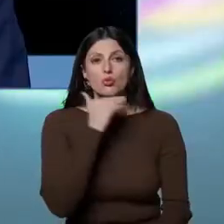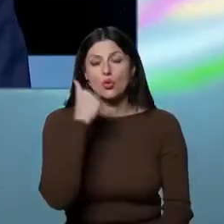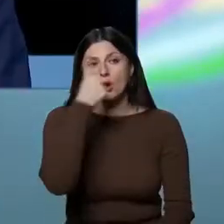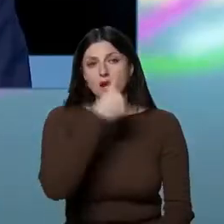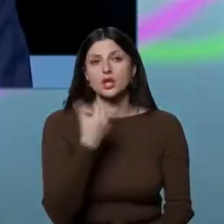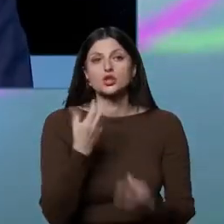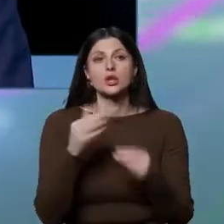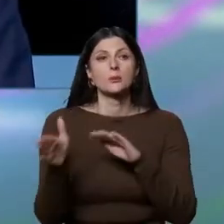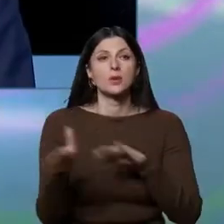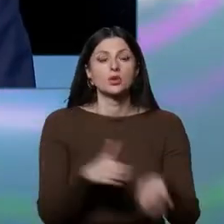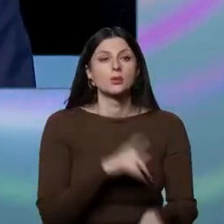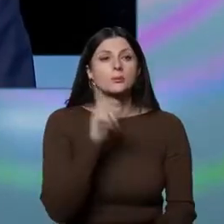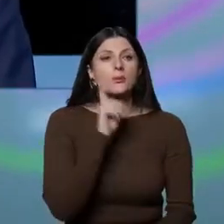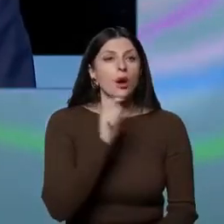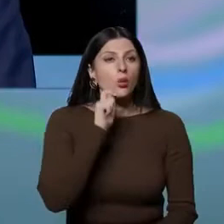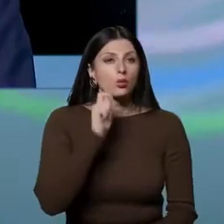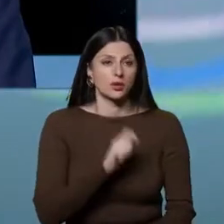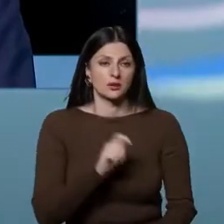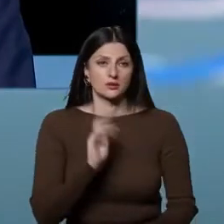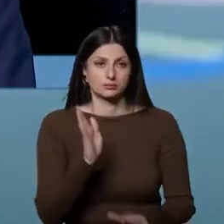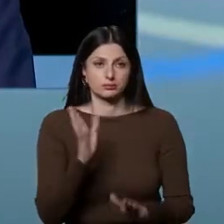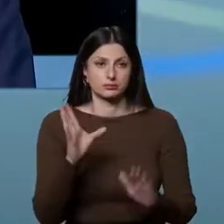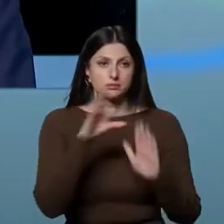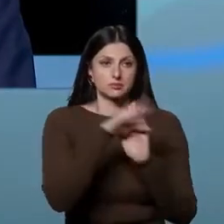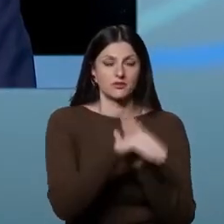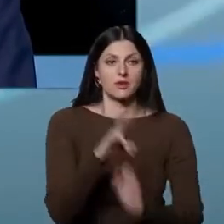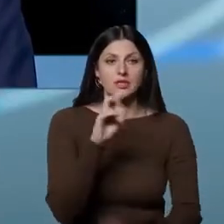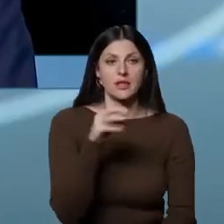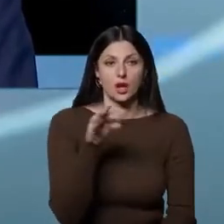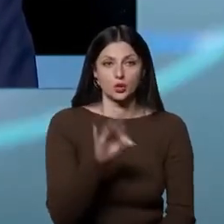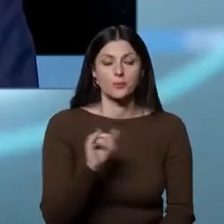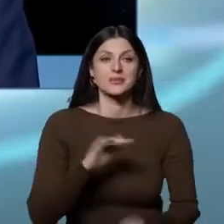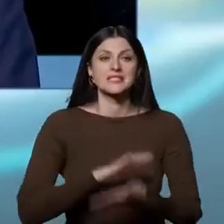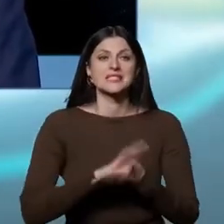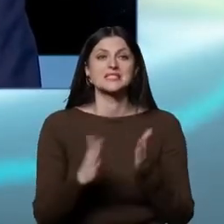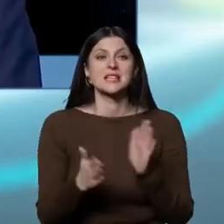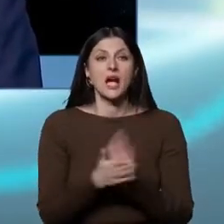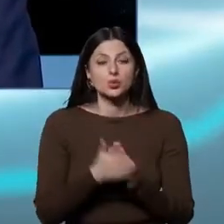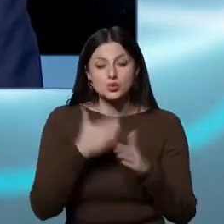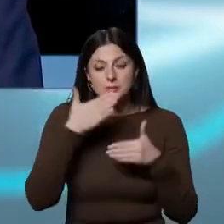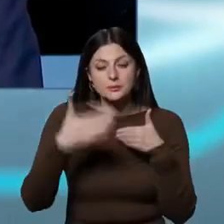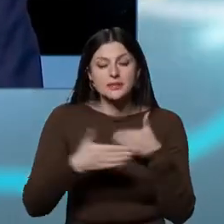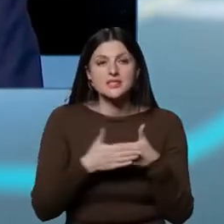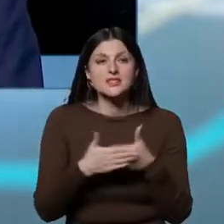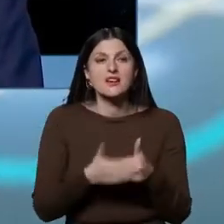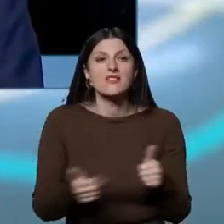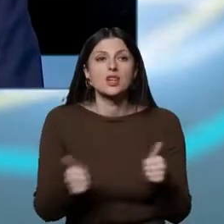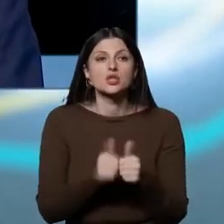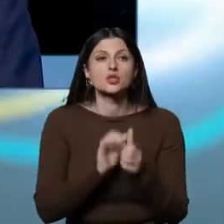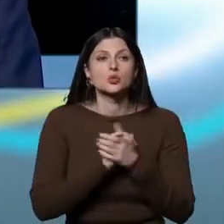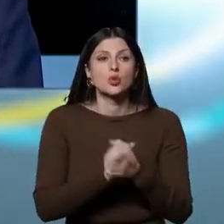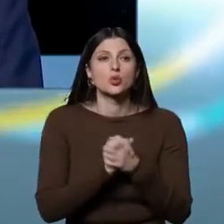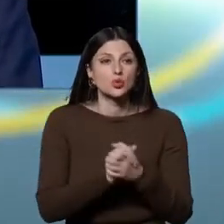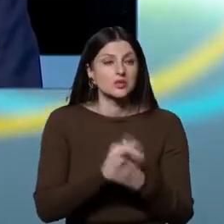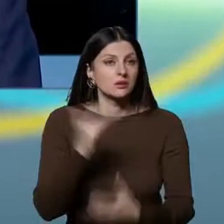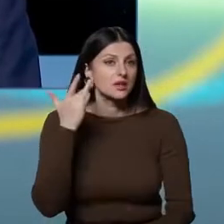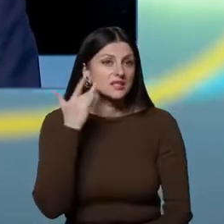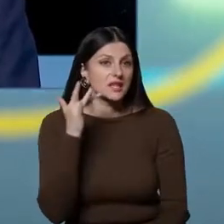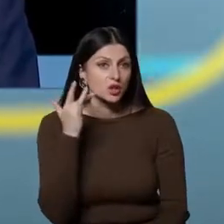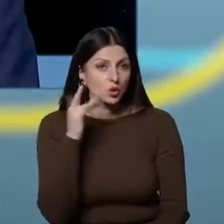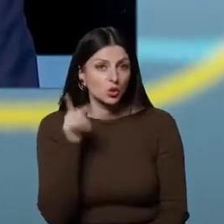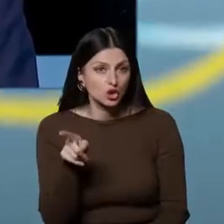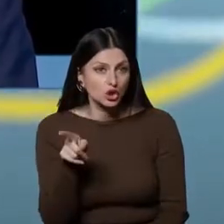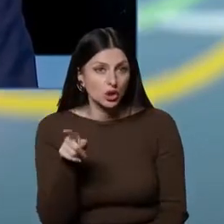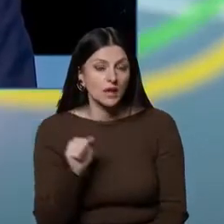пока Украина вступит в НАТО. А вот статус самого близкого союзника Соединенными Штатами,